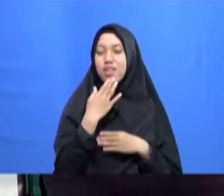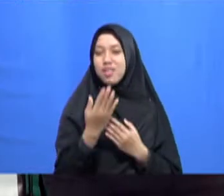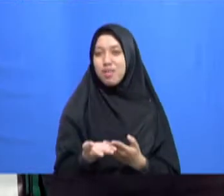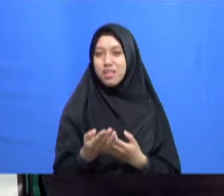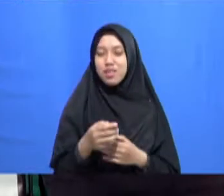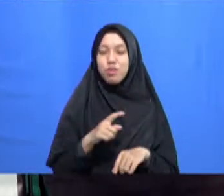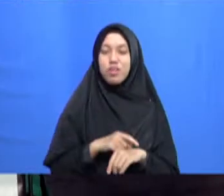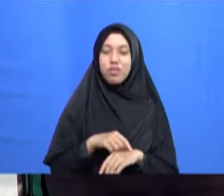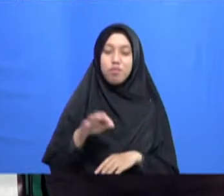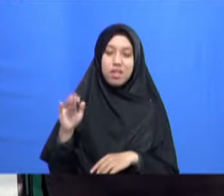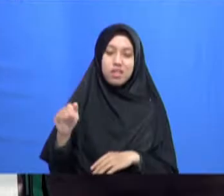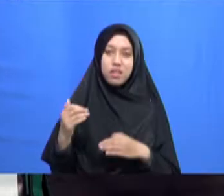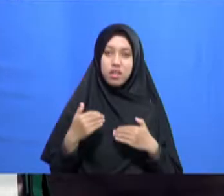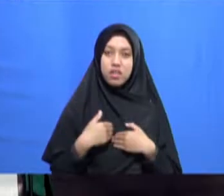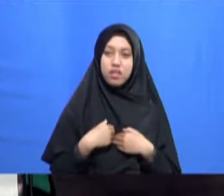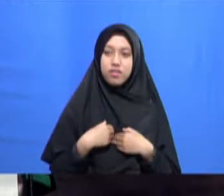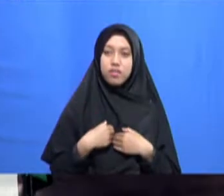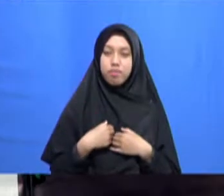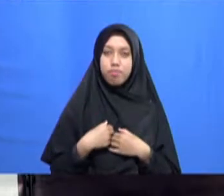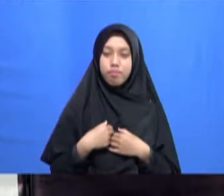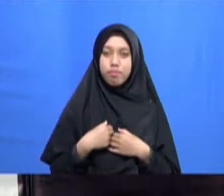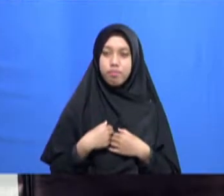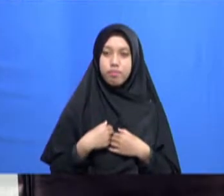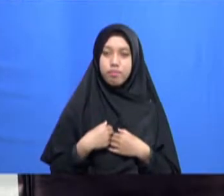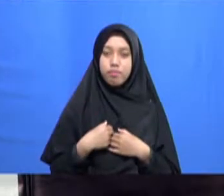ada 35 detik.